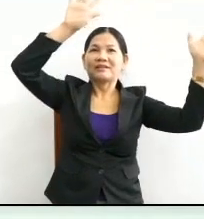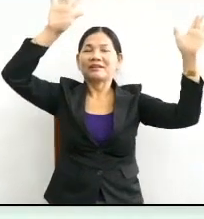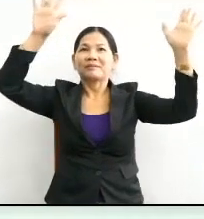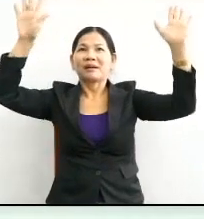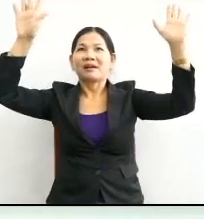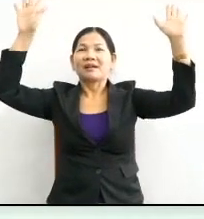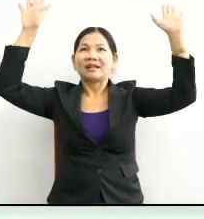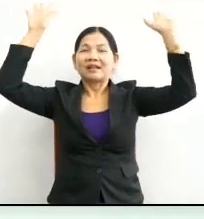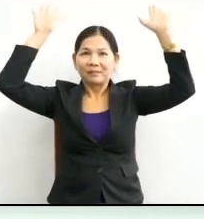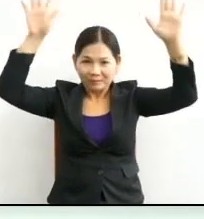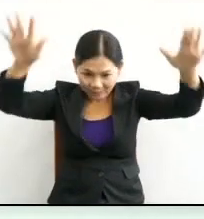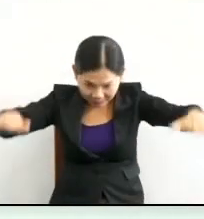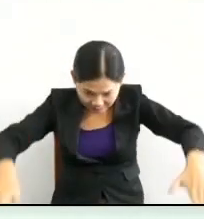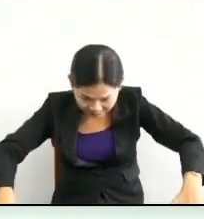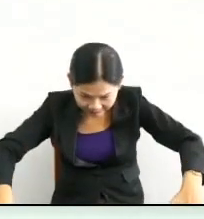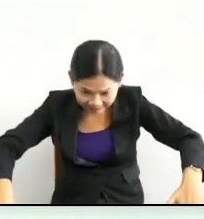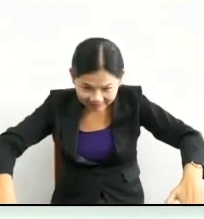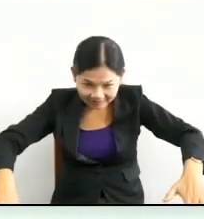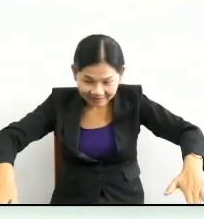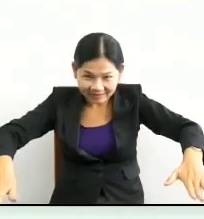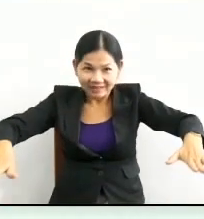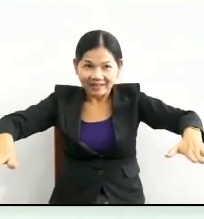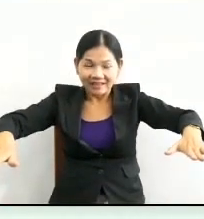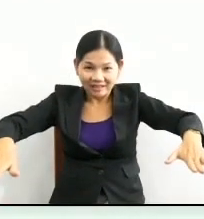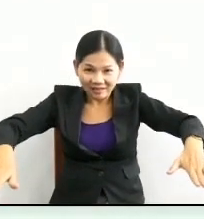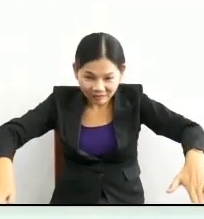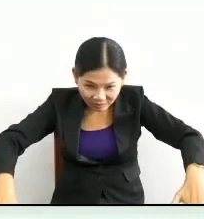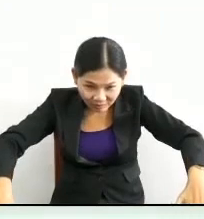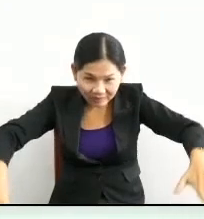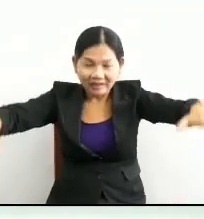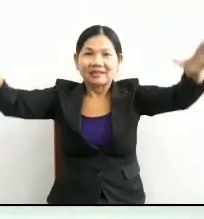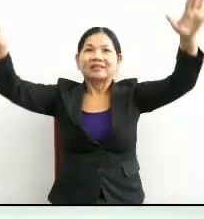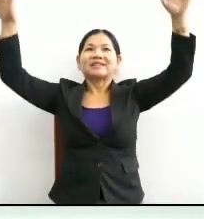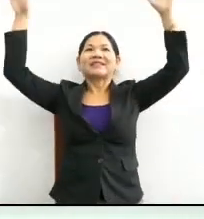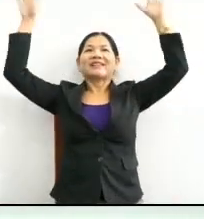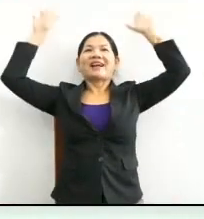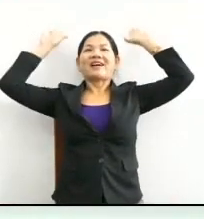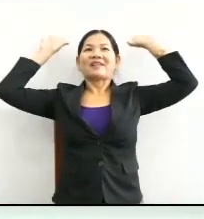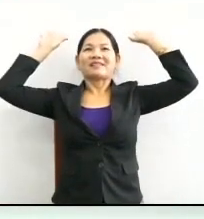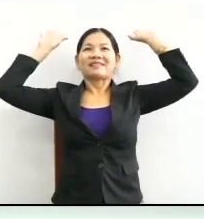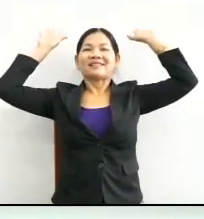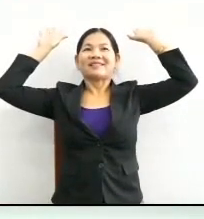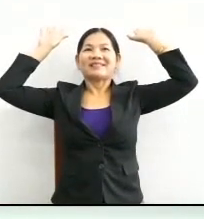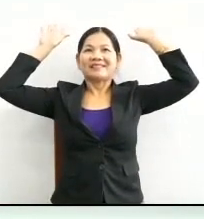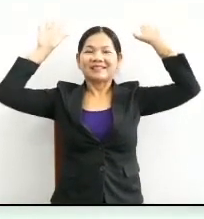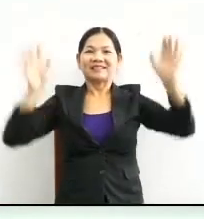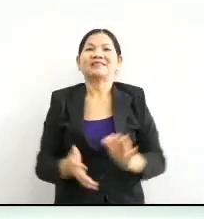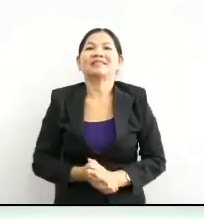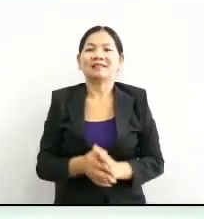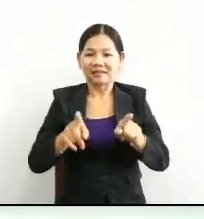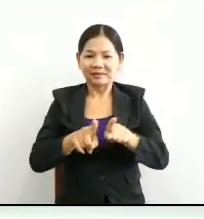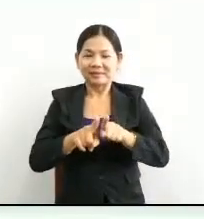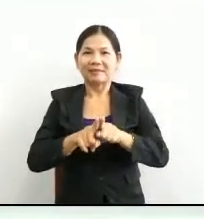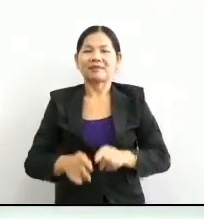cởi con rê tầm mốc chà bác sao mà bị mốc con rê tới cởi chà là con thua cho mùi này